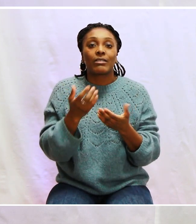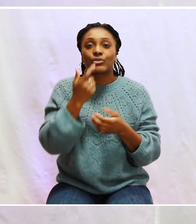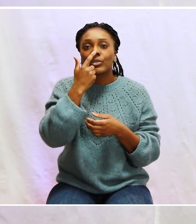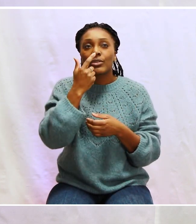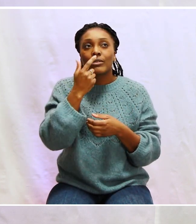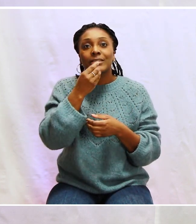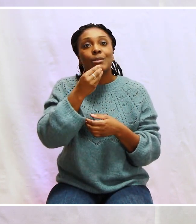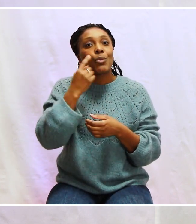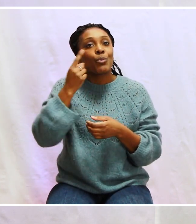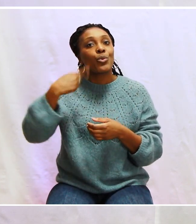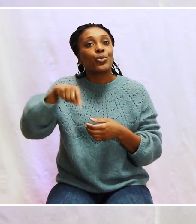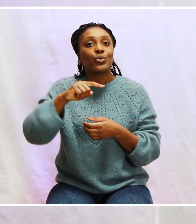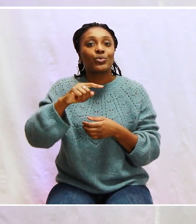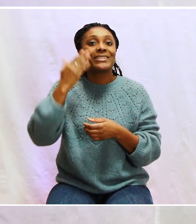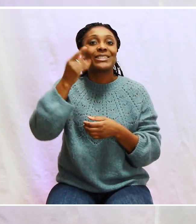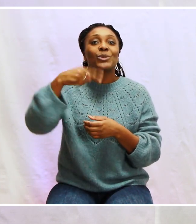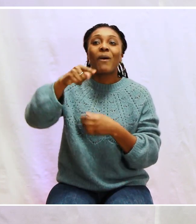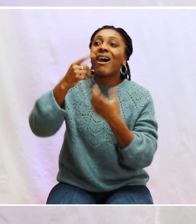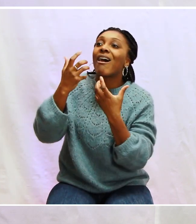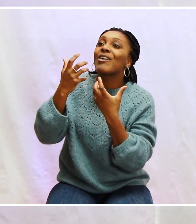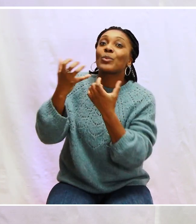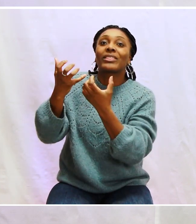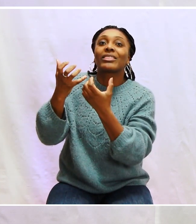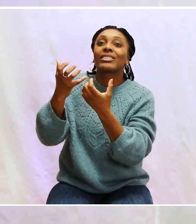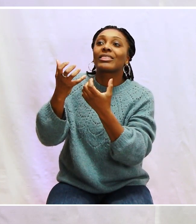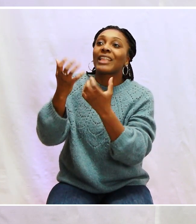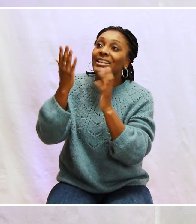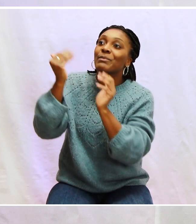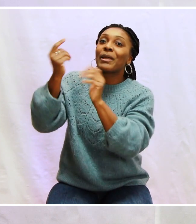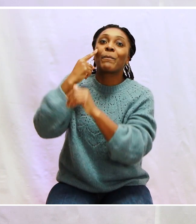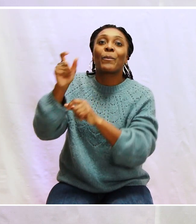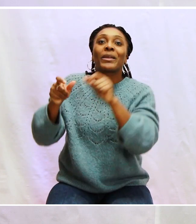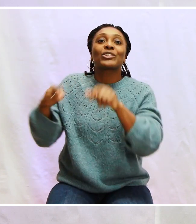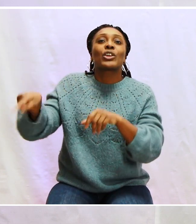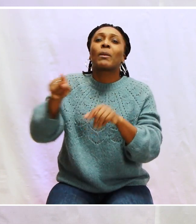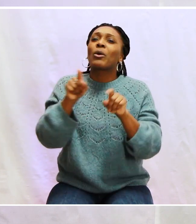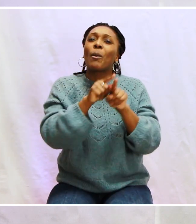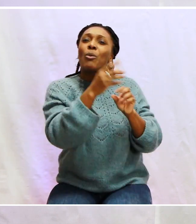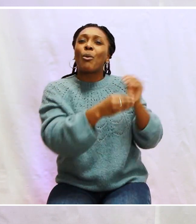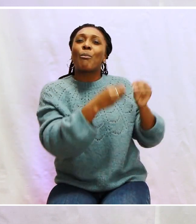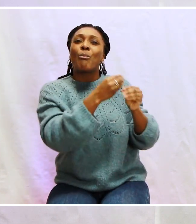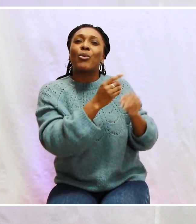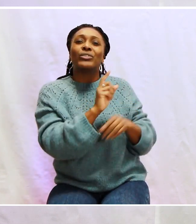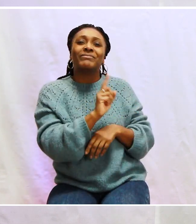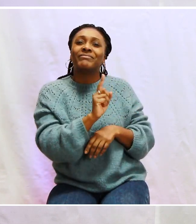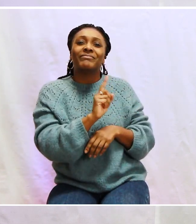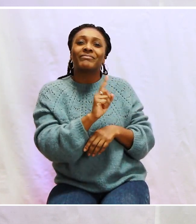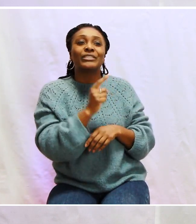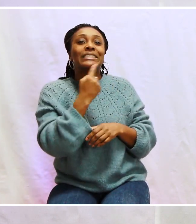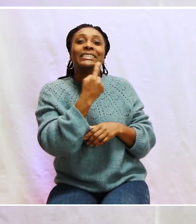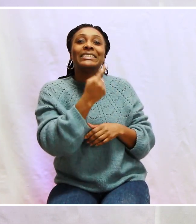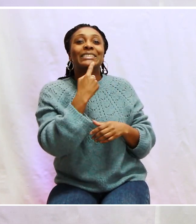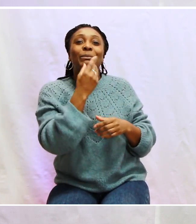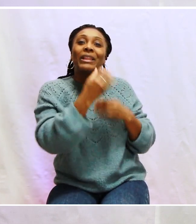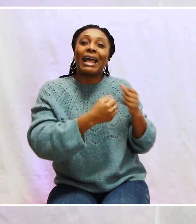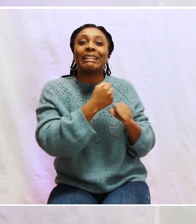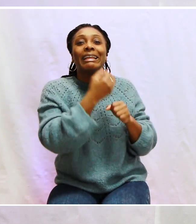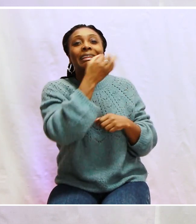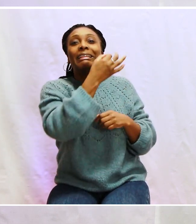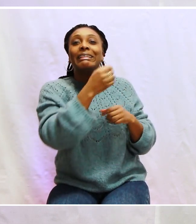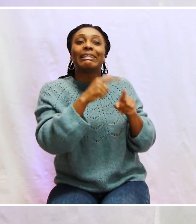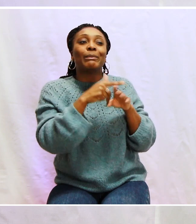nous quand eh bien on veut souhaiter quelque chose à quelqu'un, eh bien qu'on soit pas juste comme ceux du monde qui souhaitent quelque chose et puis c'est une parole éphémère, c'est